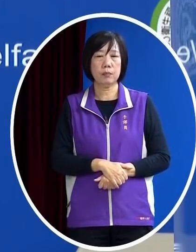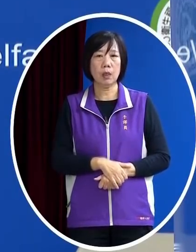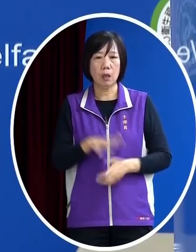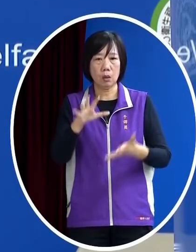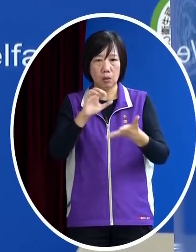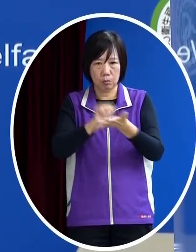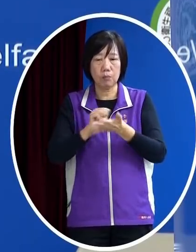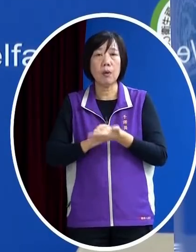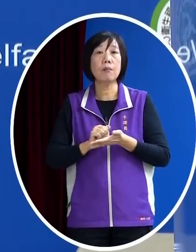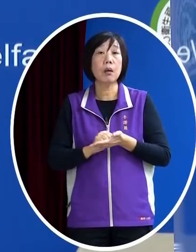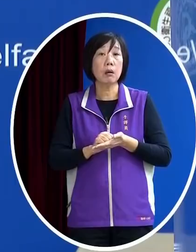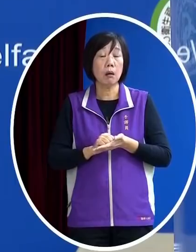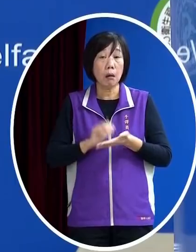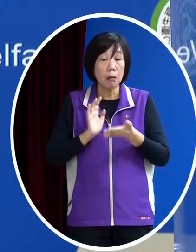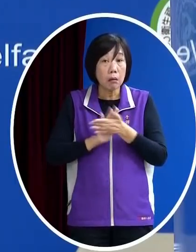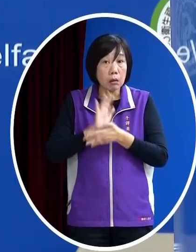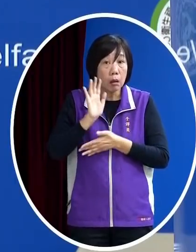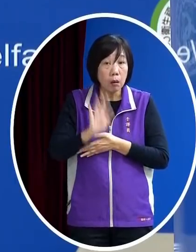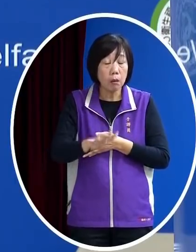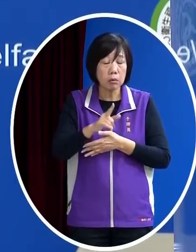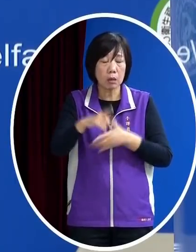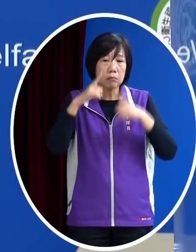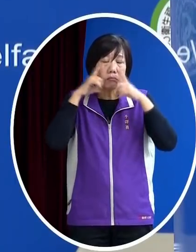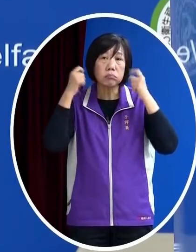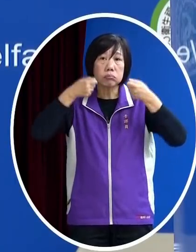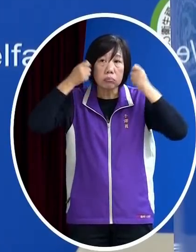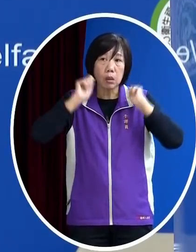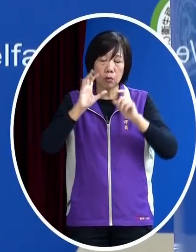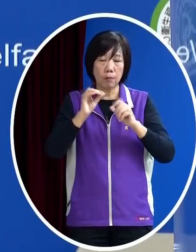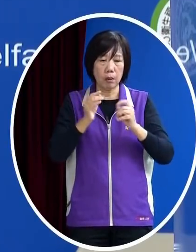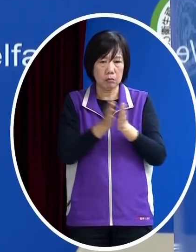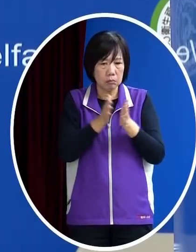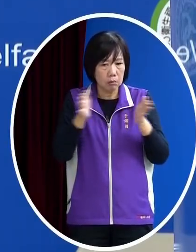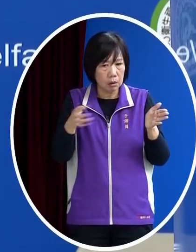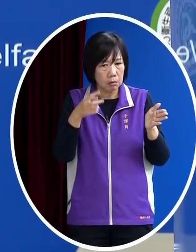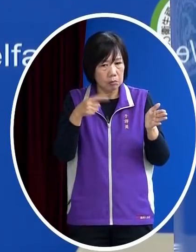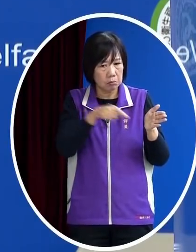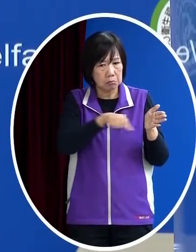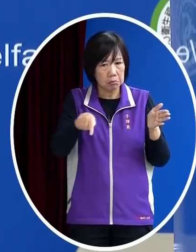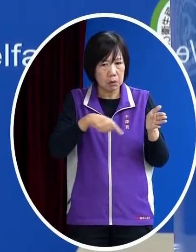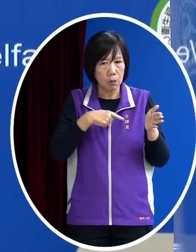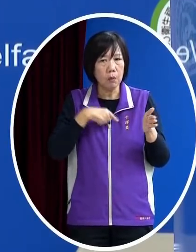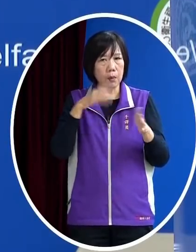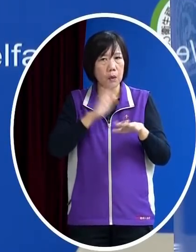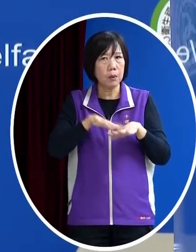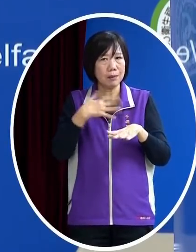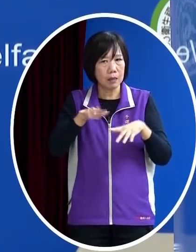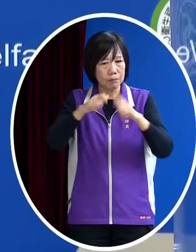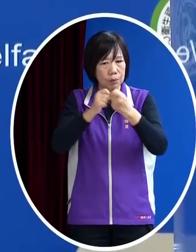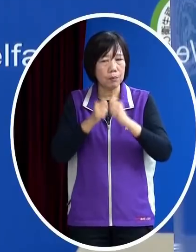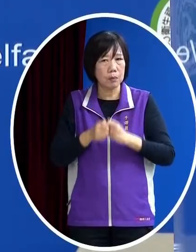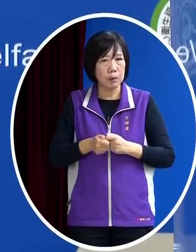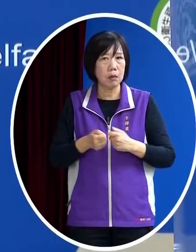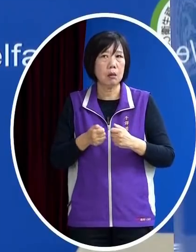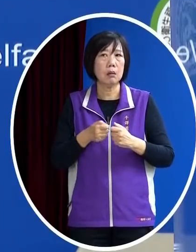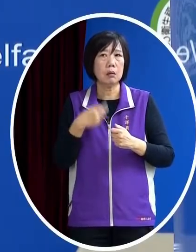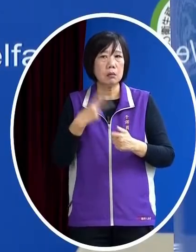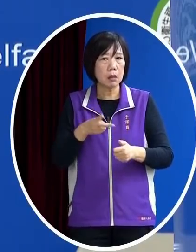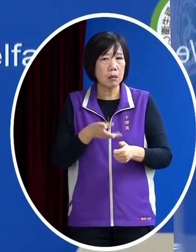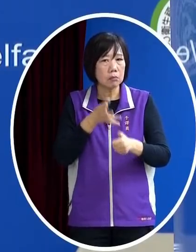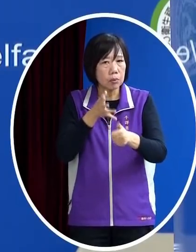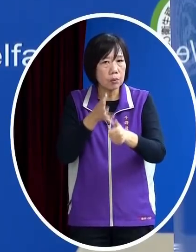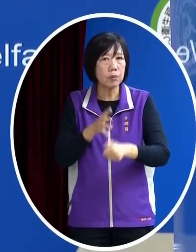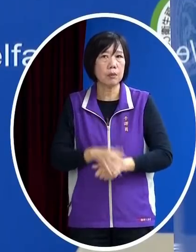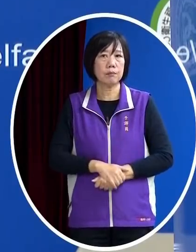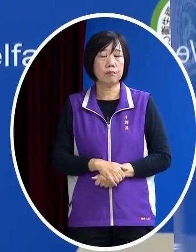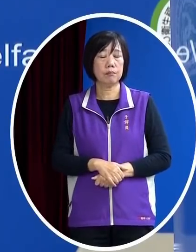所在而那至于说有没有戴口罩，这我们应该在这段时间还是会再跟他们详细的，也许要再调录影带等等的来